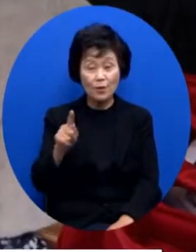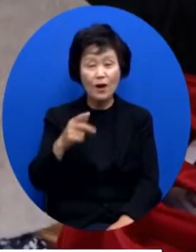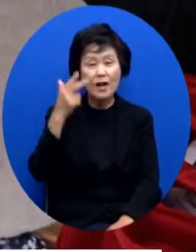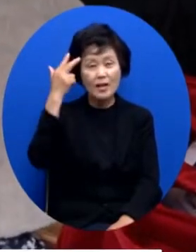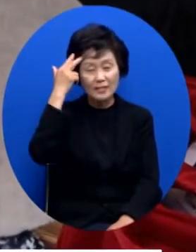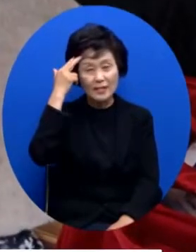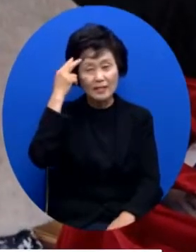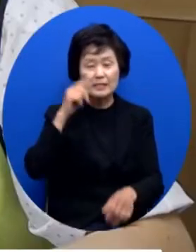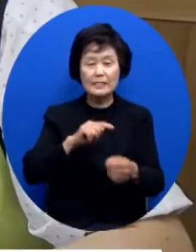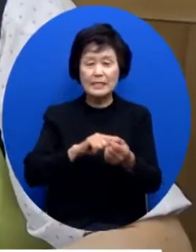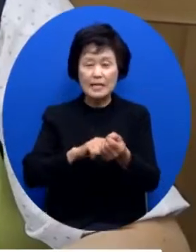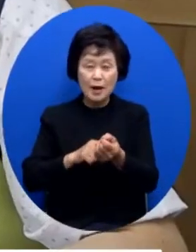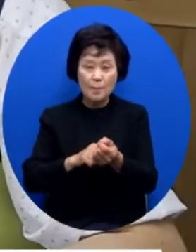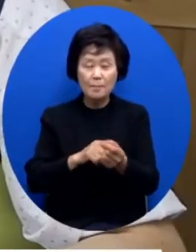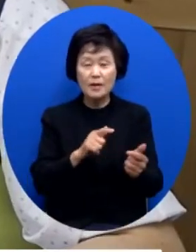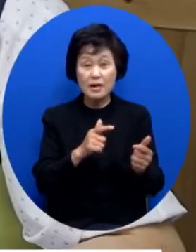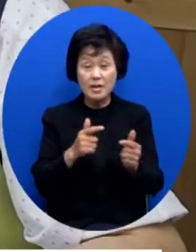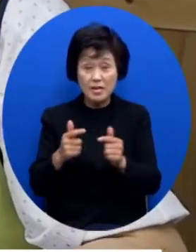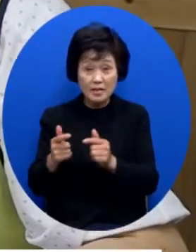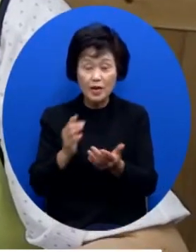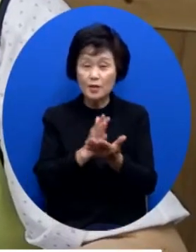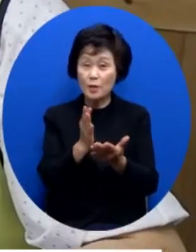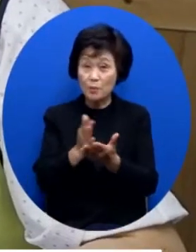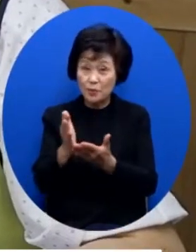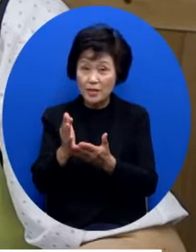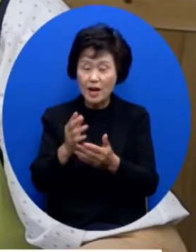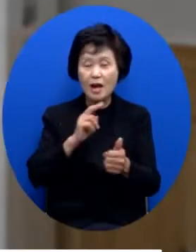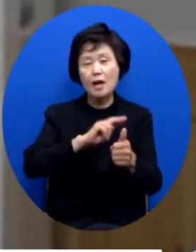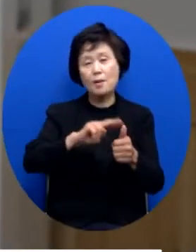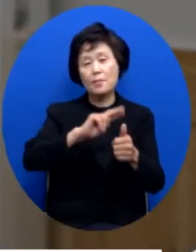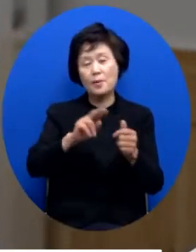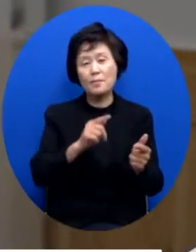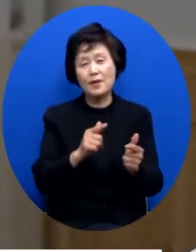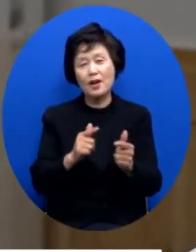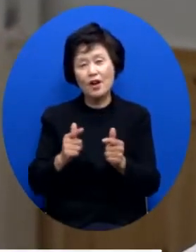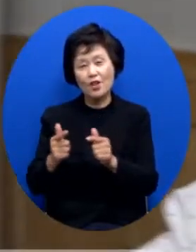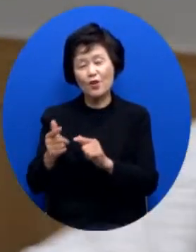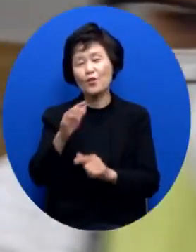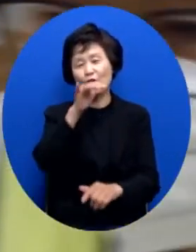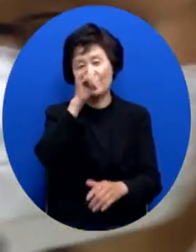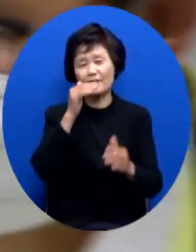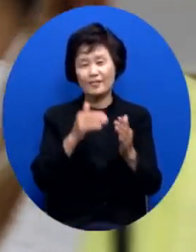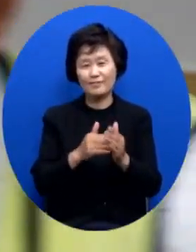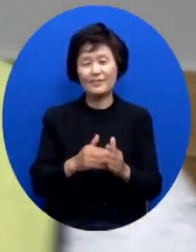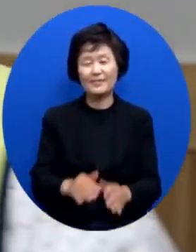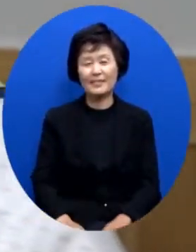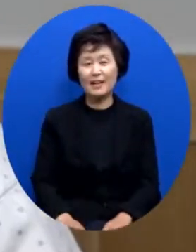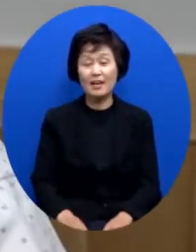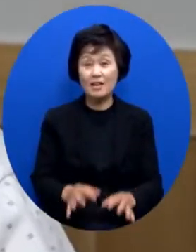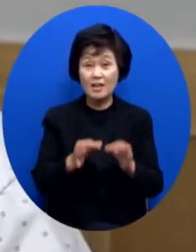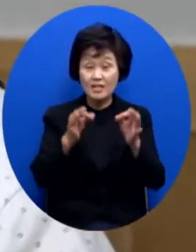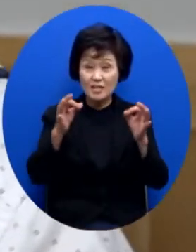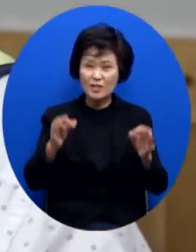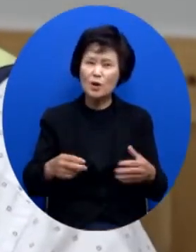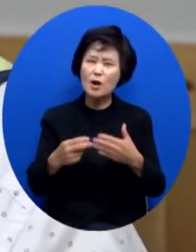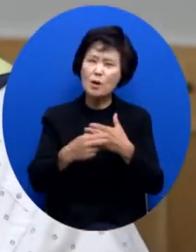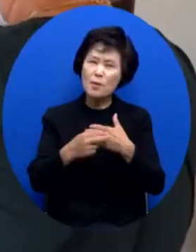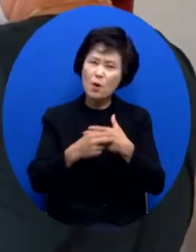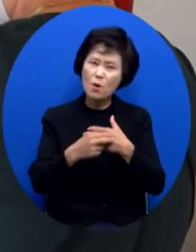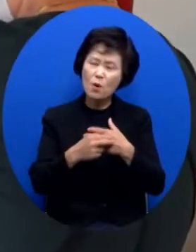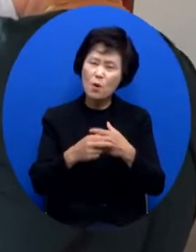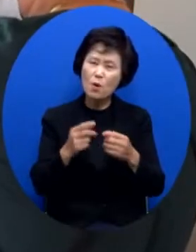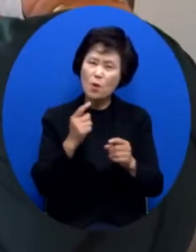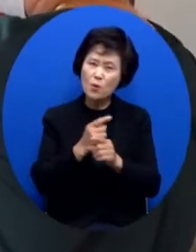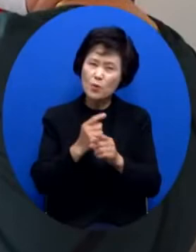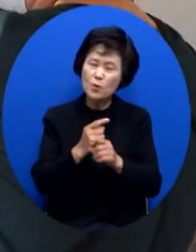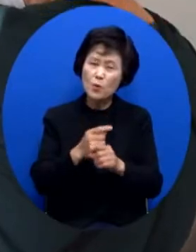등 의료 분야를 비롯해 커터와 파마 등 이미 용도 진행됐습니다 그동안 병원 진료와 미용을